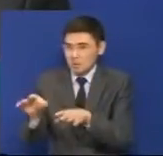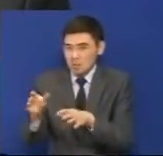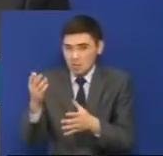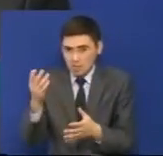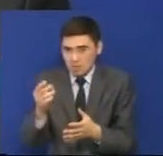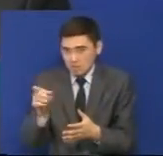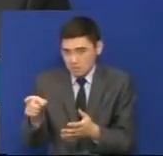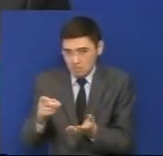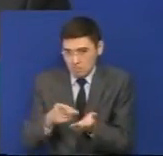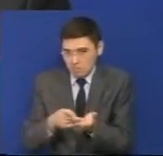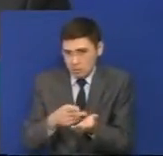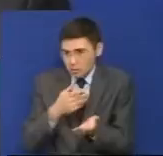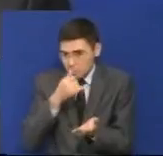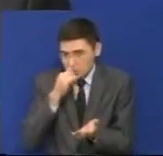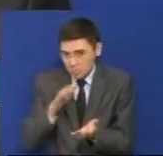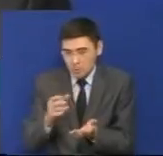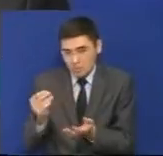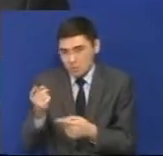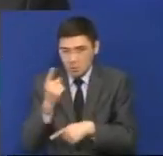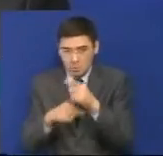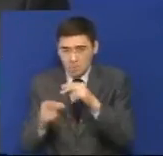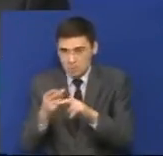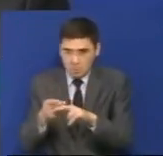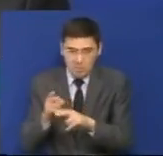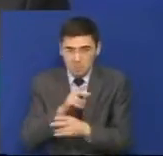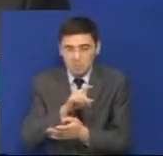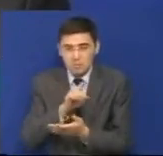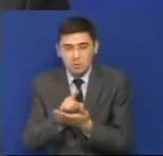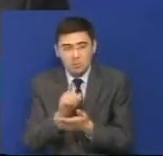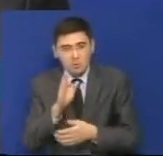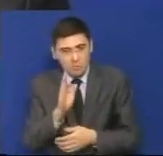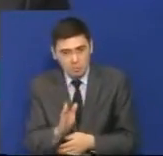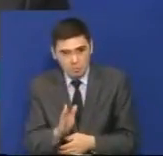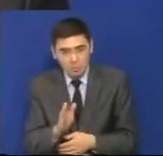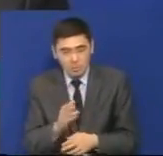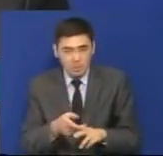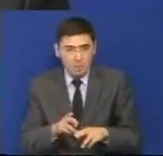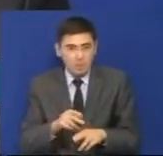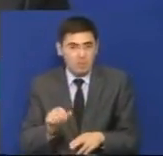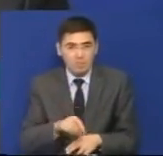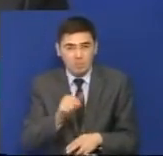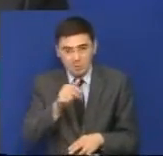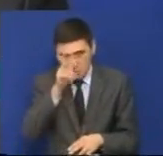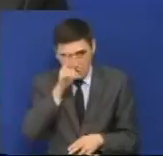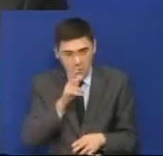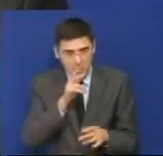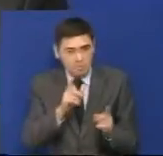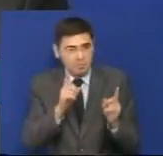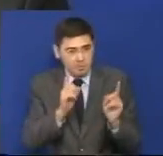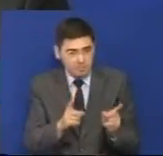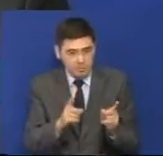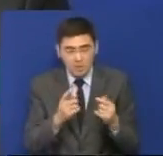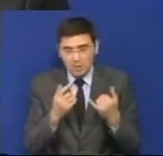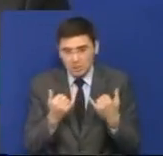олар дәлелдей алмаса, онда ақшаны бюджетке қайтаруға міндетті болады. Бұл 1-90-ның қорытындысы бойынша. Қазір мониторингтік топ одан әрі